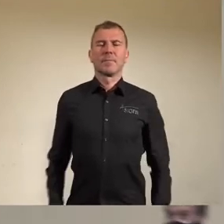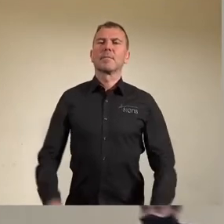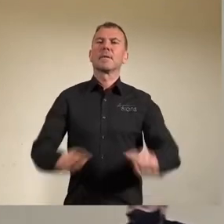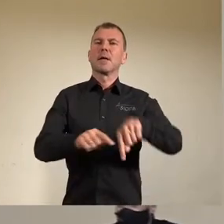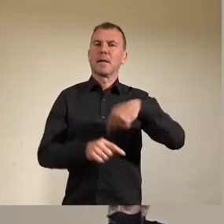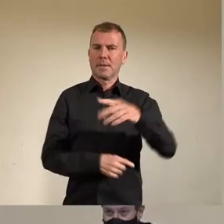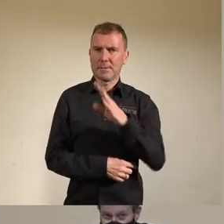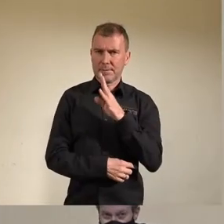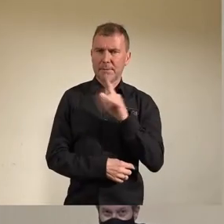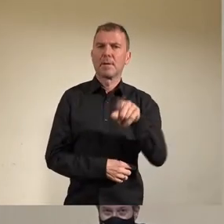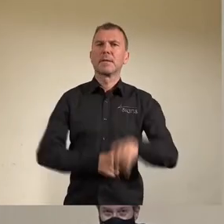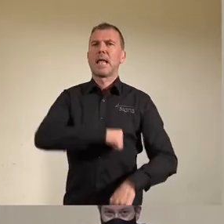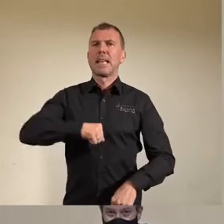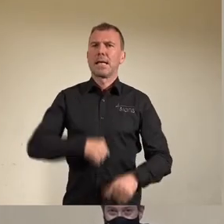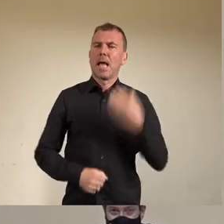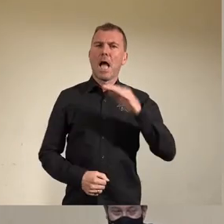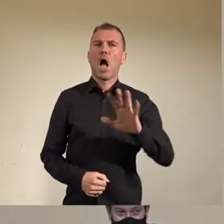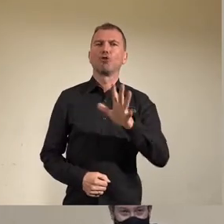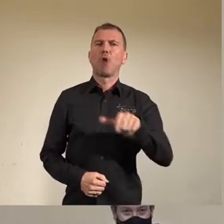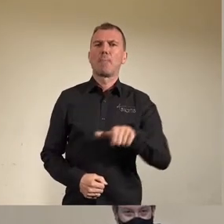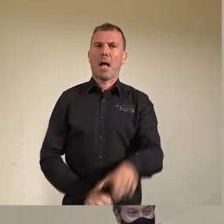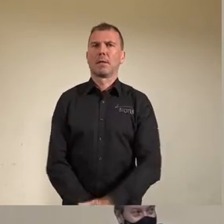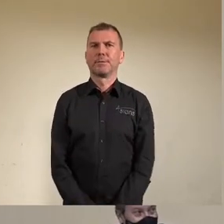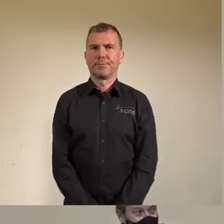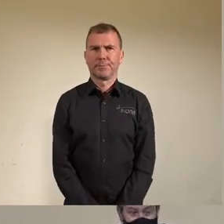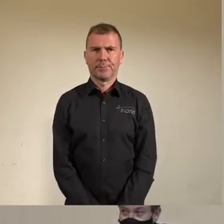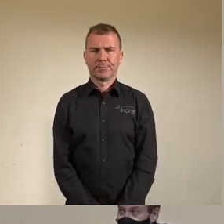Als nächstes Fraktion Die Linke, Herr Schäuber.